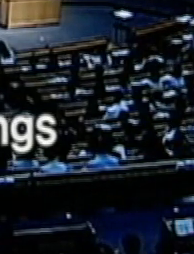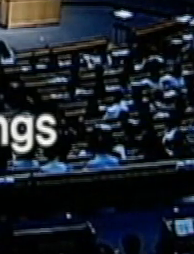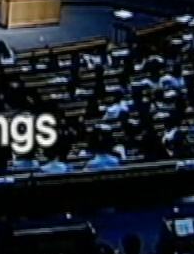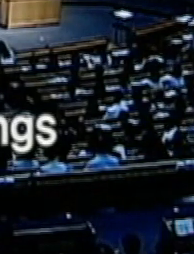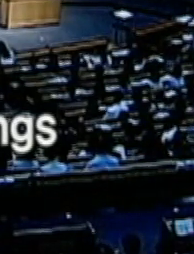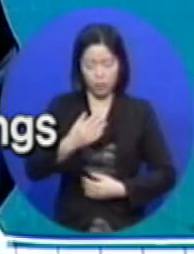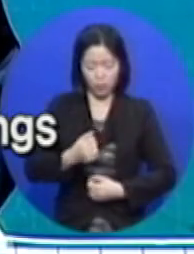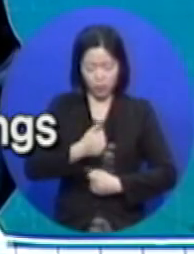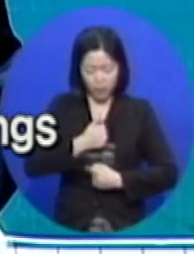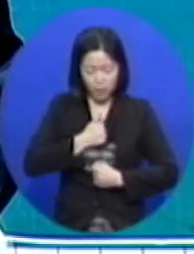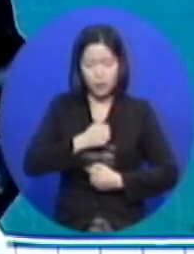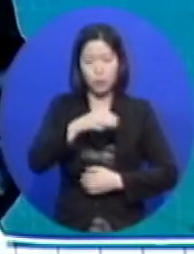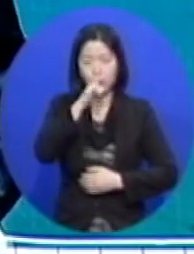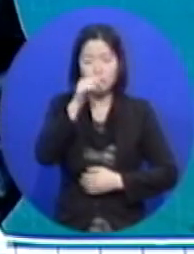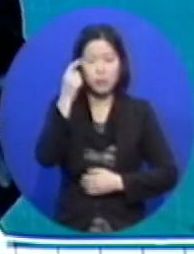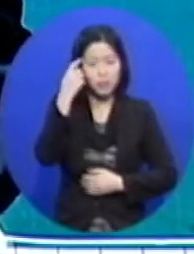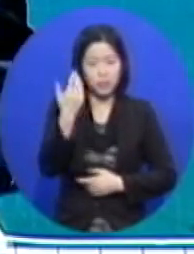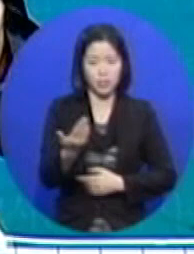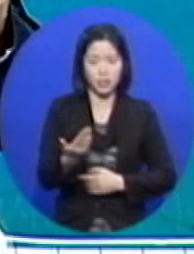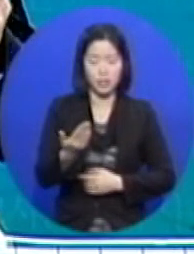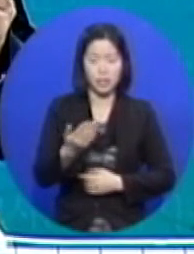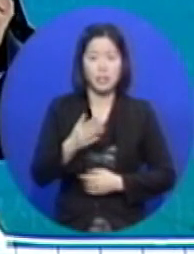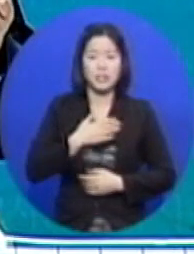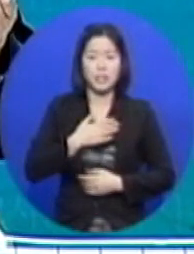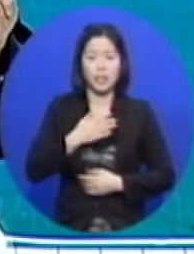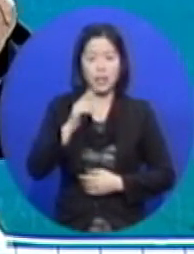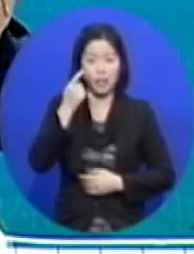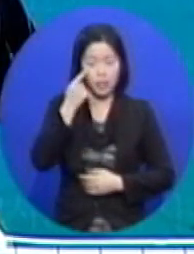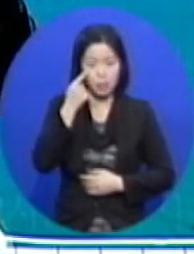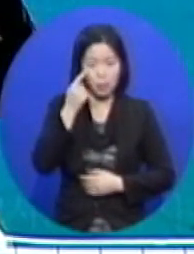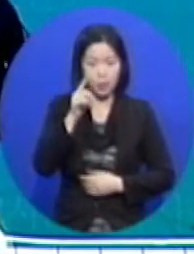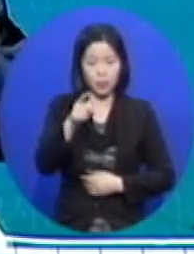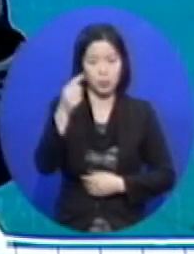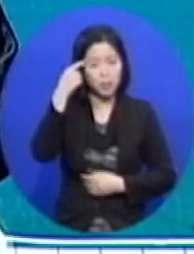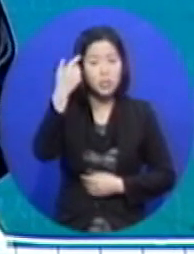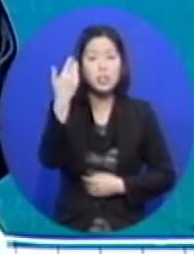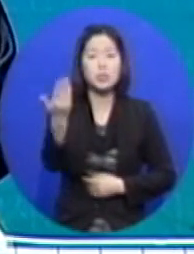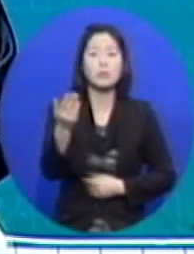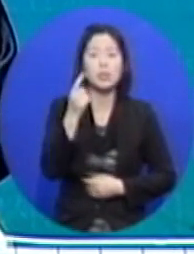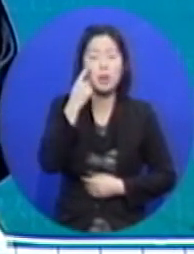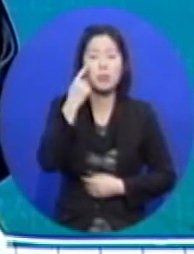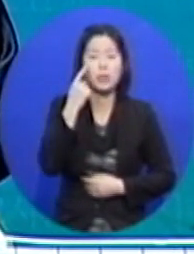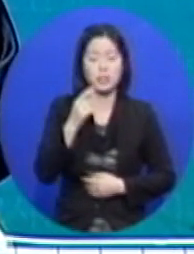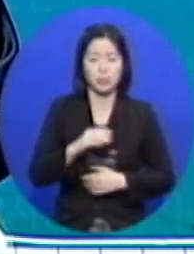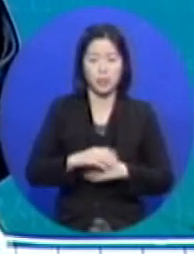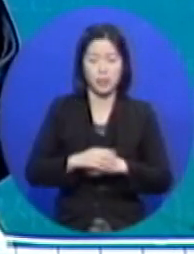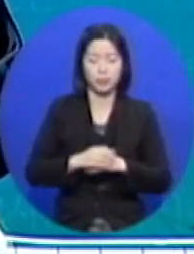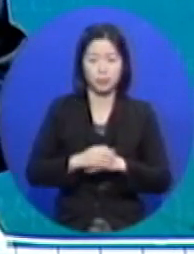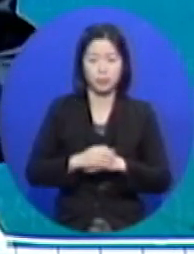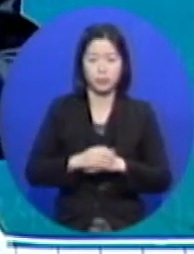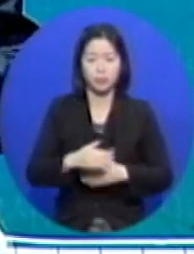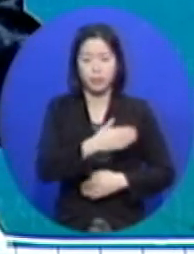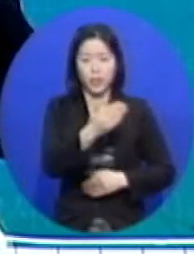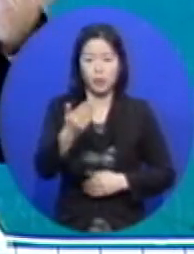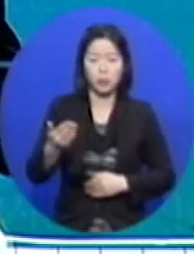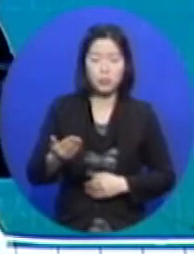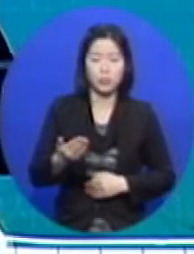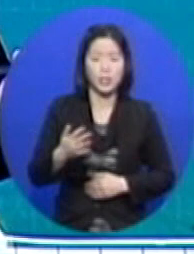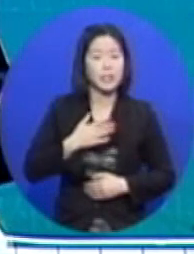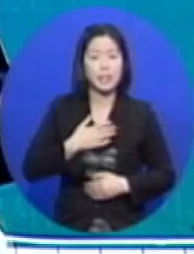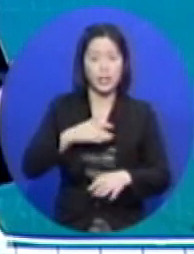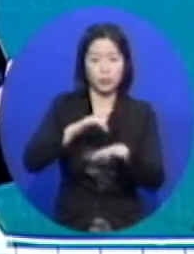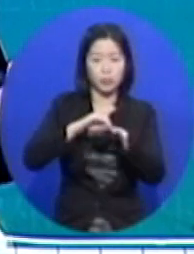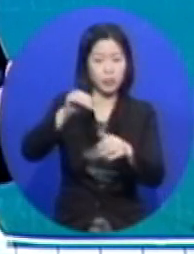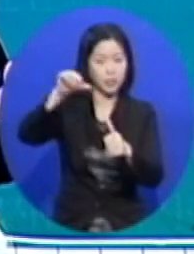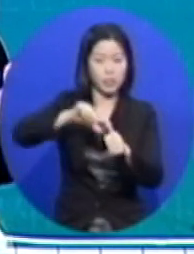계신지 한번 제가 여러분에게 질문을 한번 해보겠습니다 여러분은 나는 못 귀신